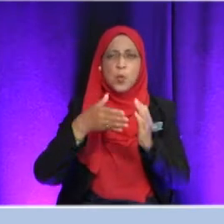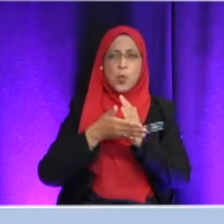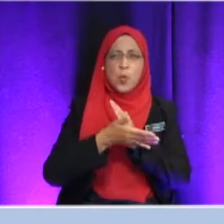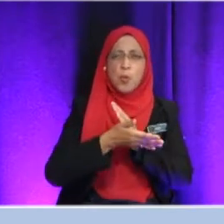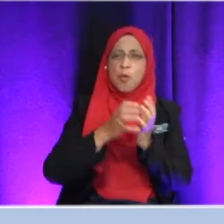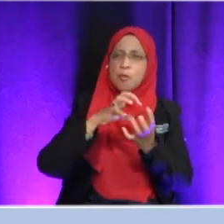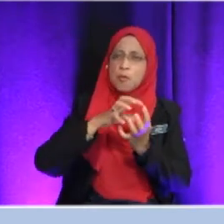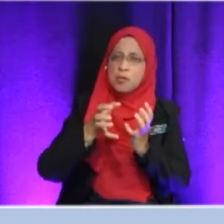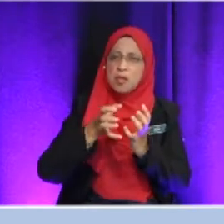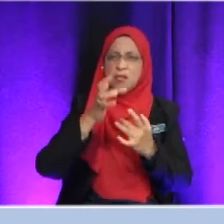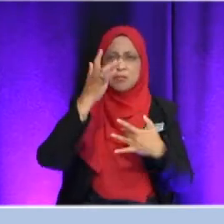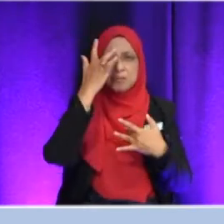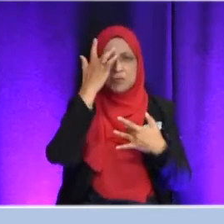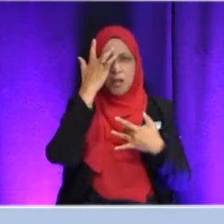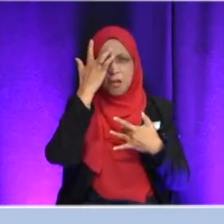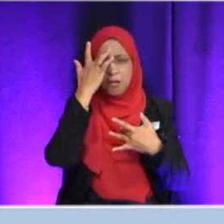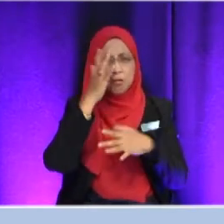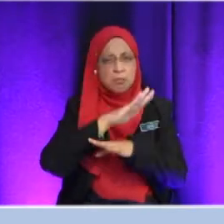penyakit dia